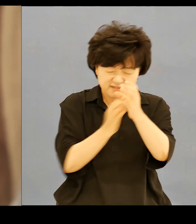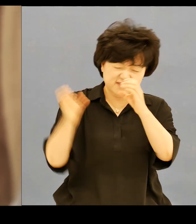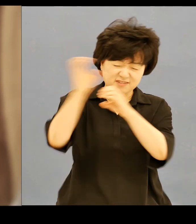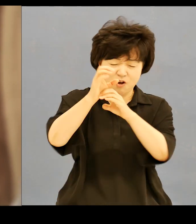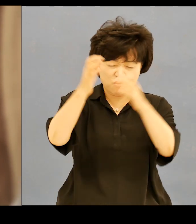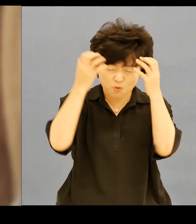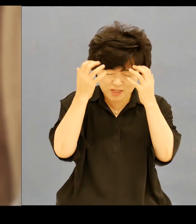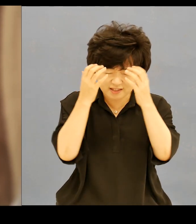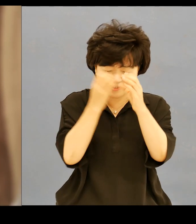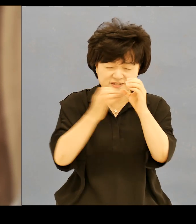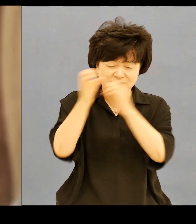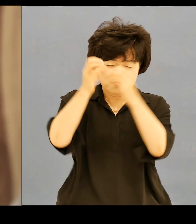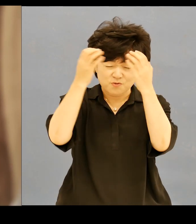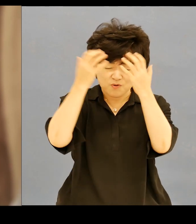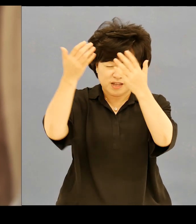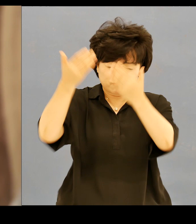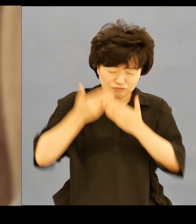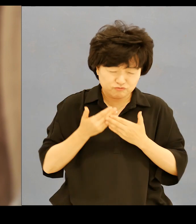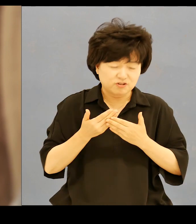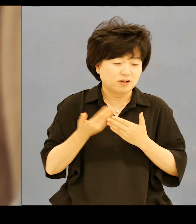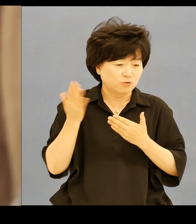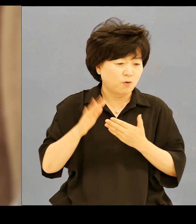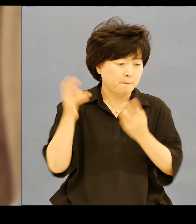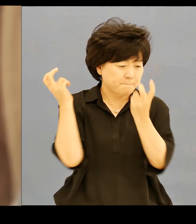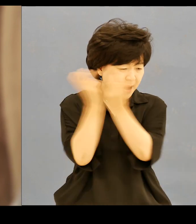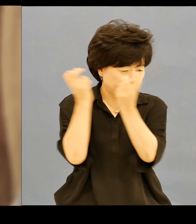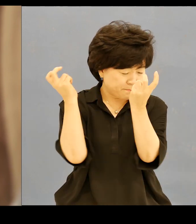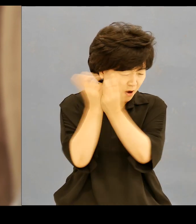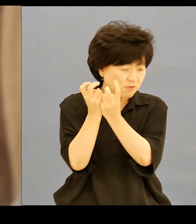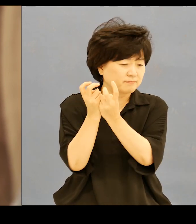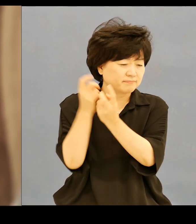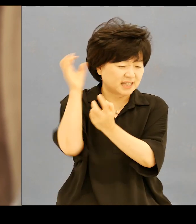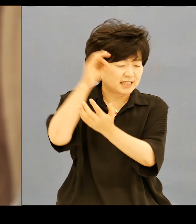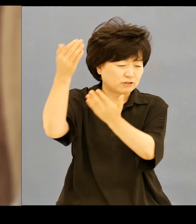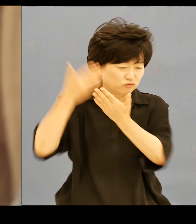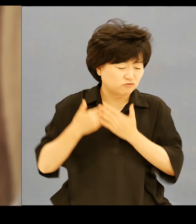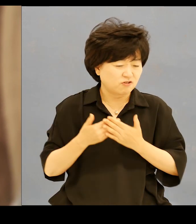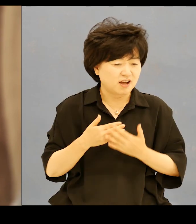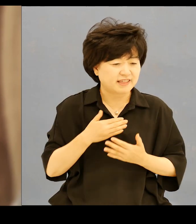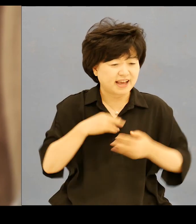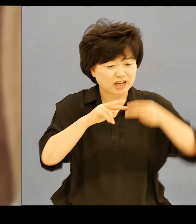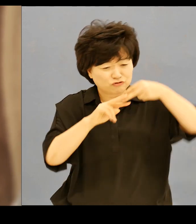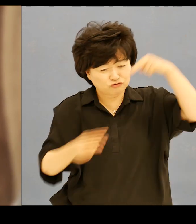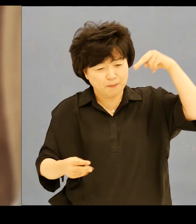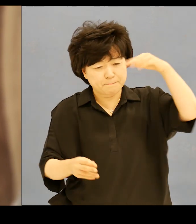주셔도 또 방법을 찾아주시겠지. 내가 뭐 유전병에 걸렸어도